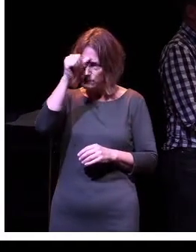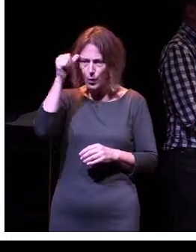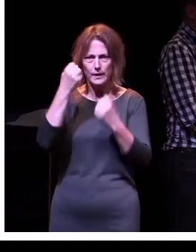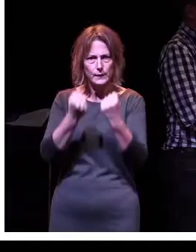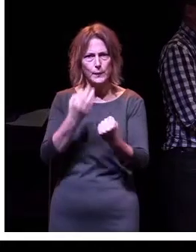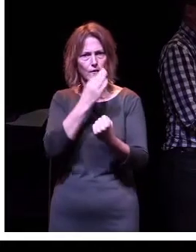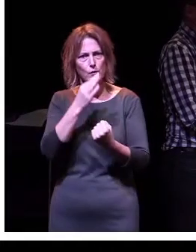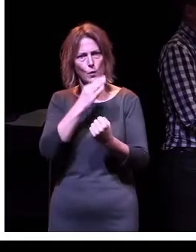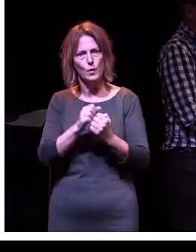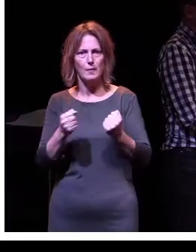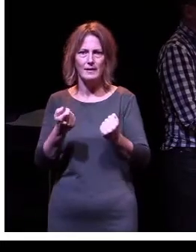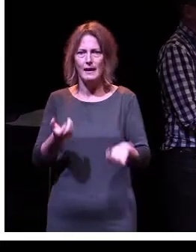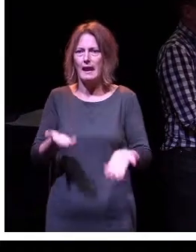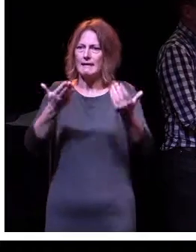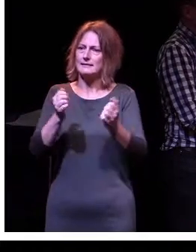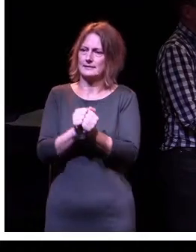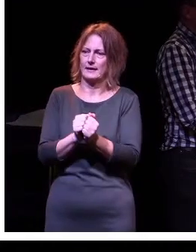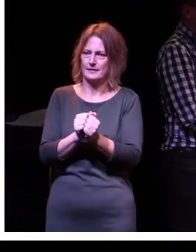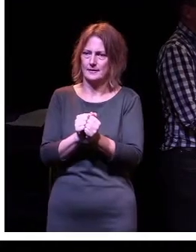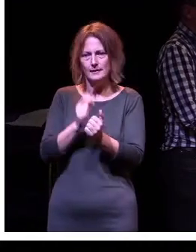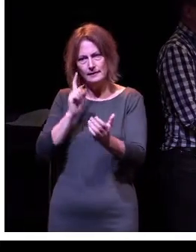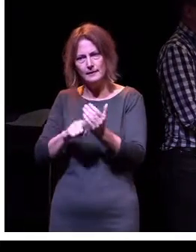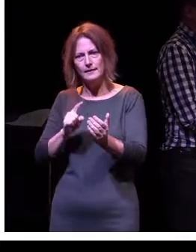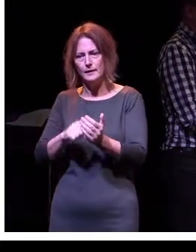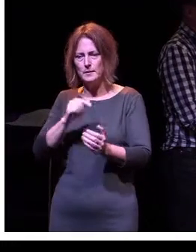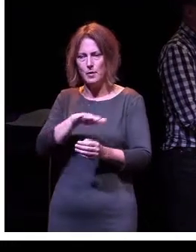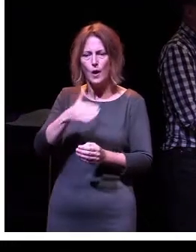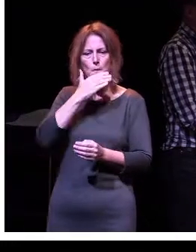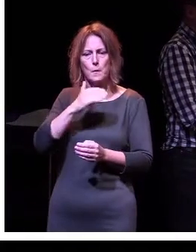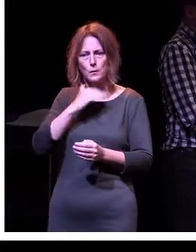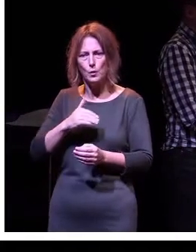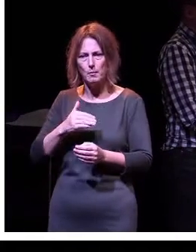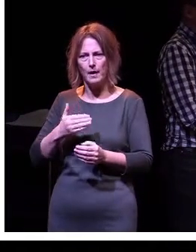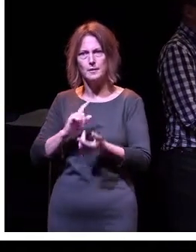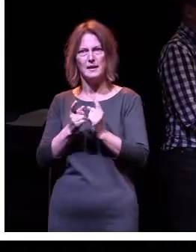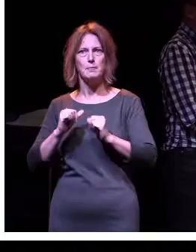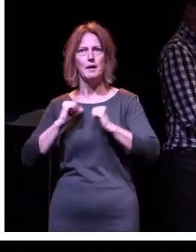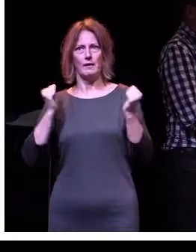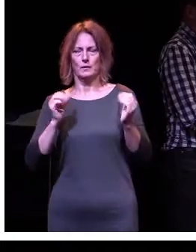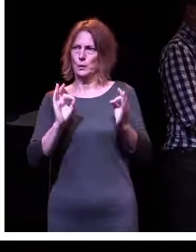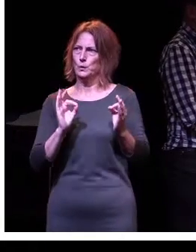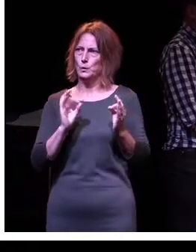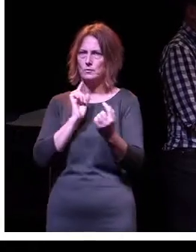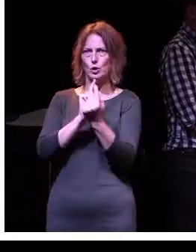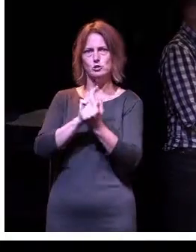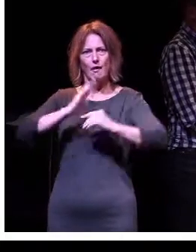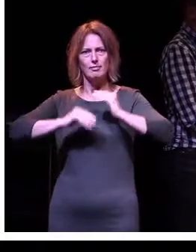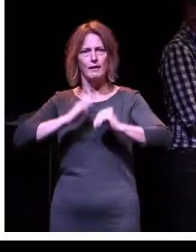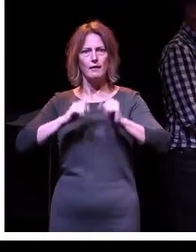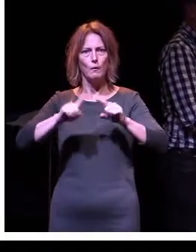sätt. Där vi ska rusta våra barn och unga i hur man hanterar svåra situationer i livet. I